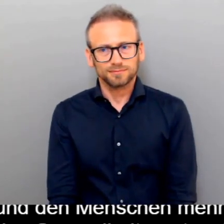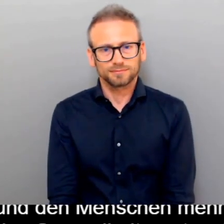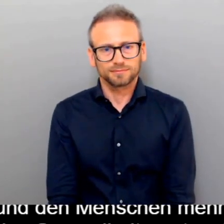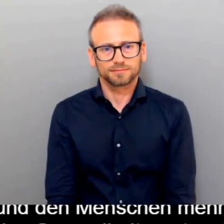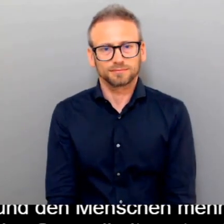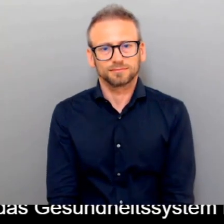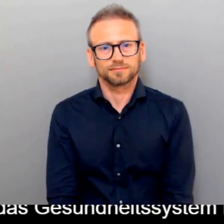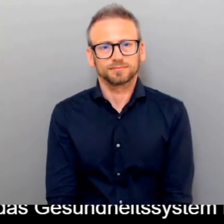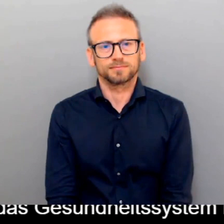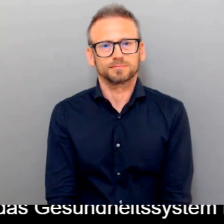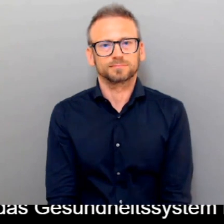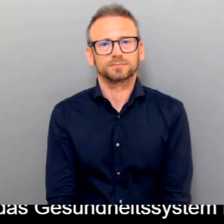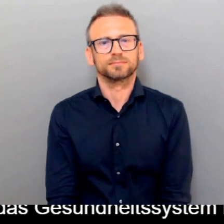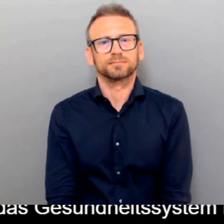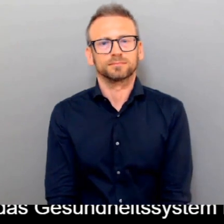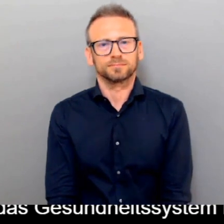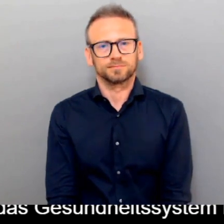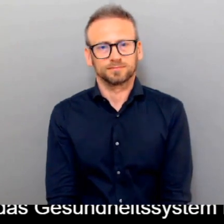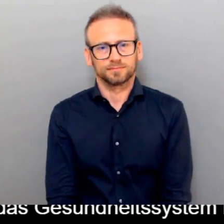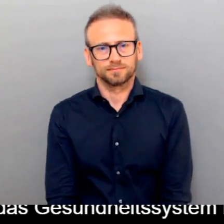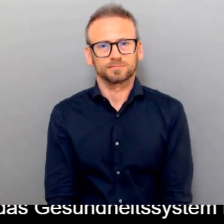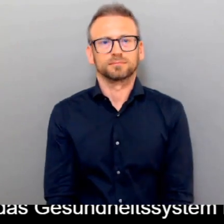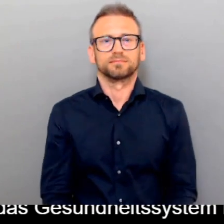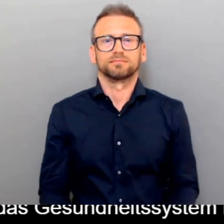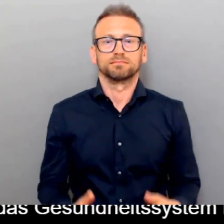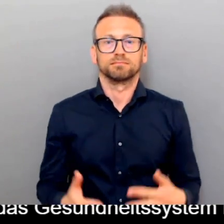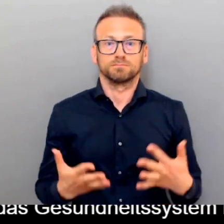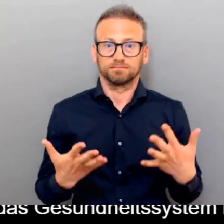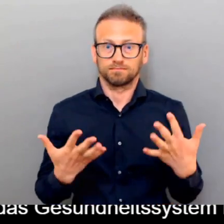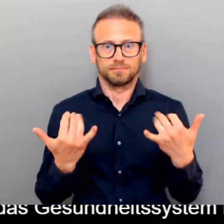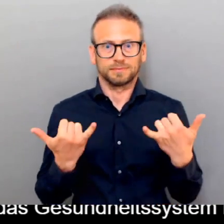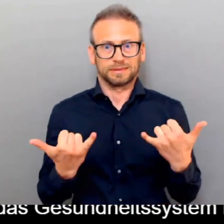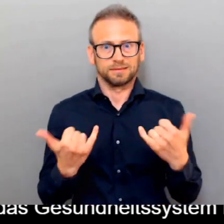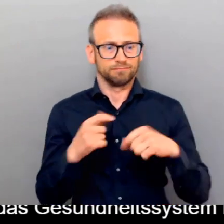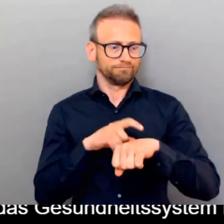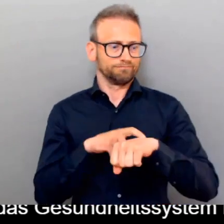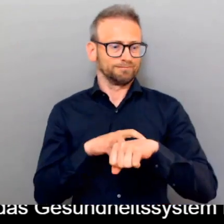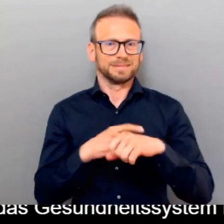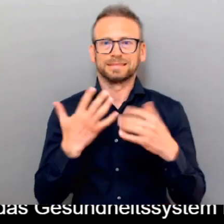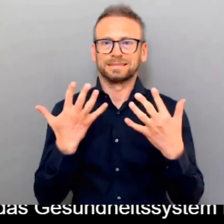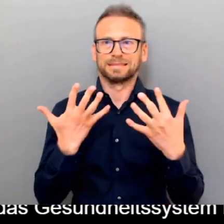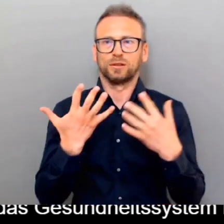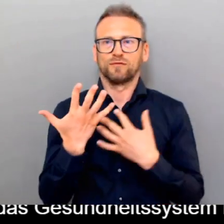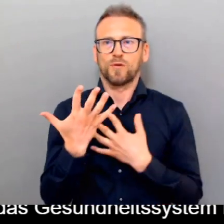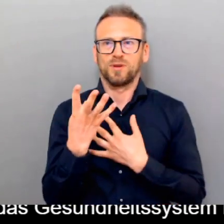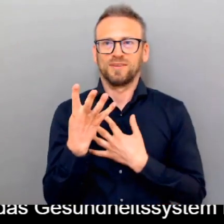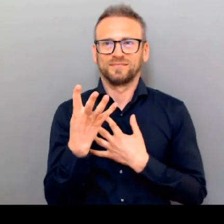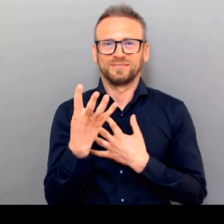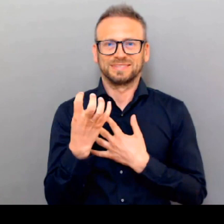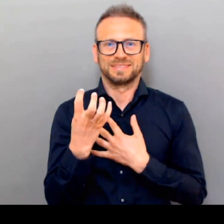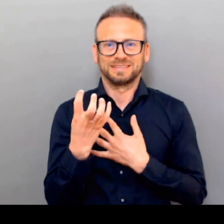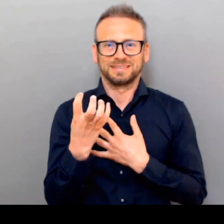einiges genannt, aber ich werde vielleicht noch ein paar hinzufügen. So haben wir heute Stand 10.44